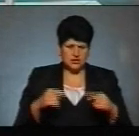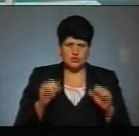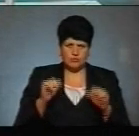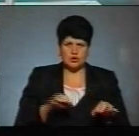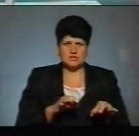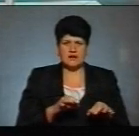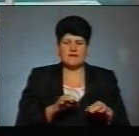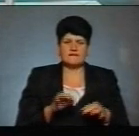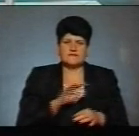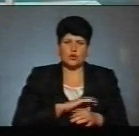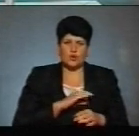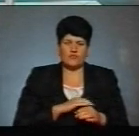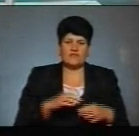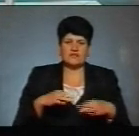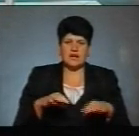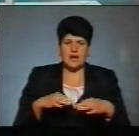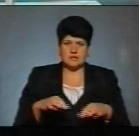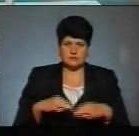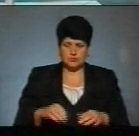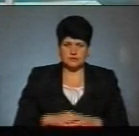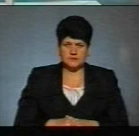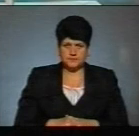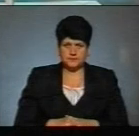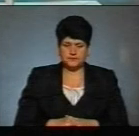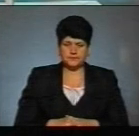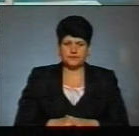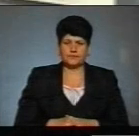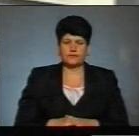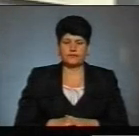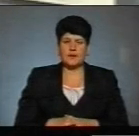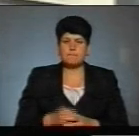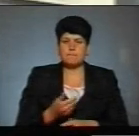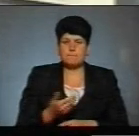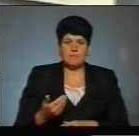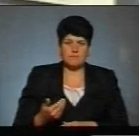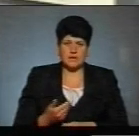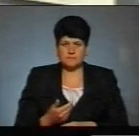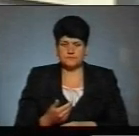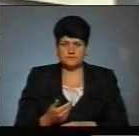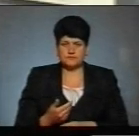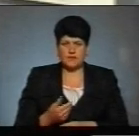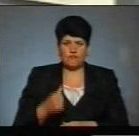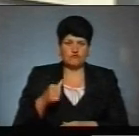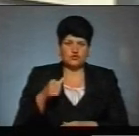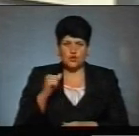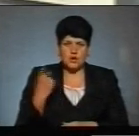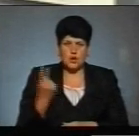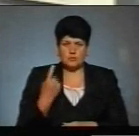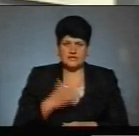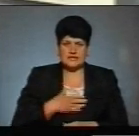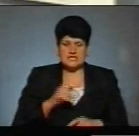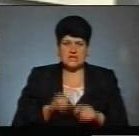в транспорті, тобто як апарати штучної вентиляції легень. Ми вчора обласний наш